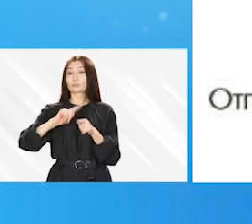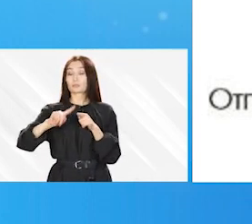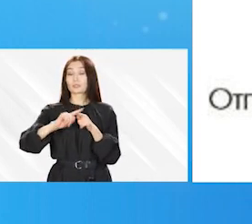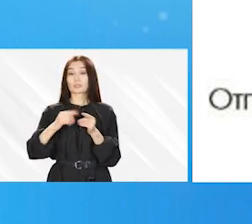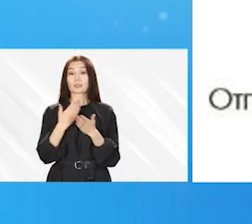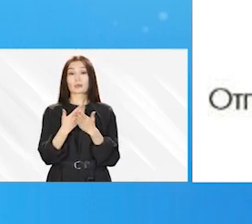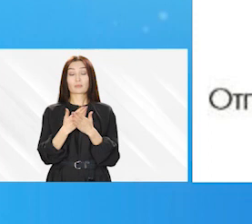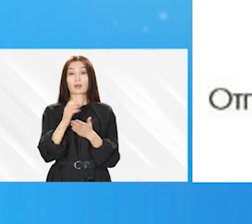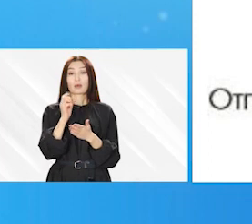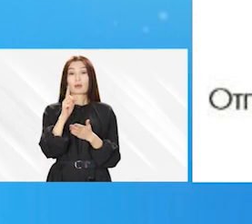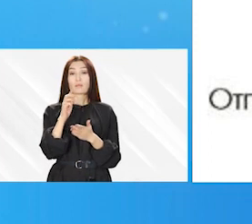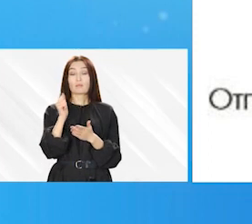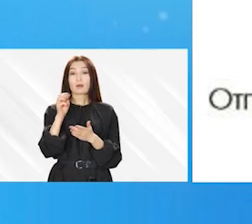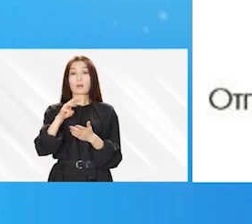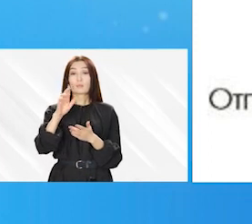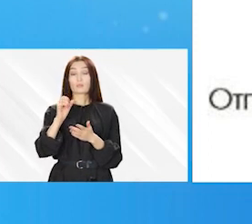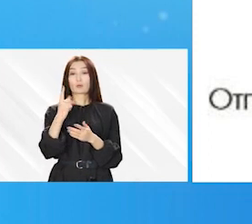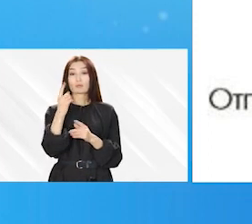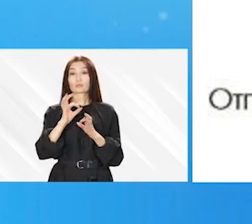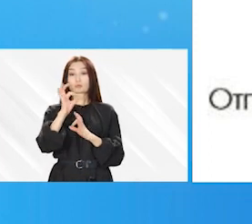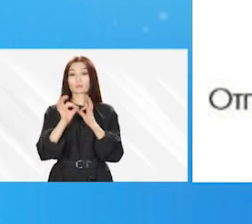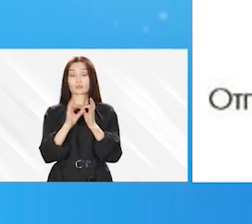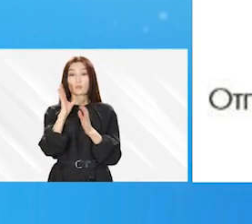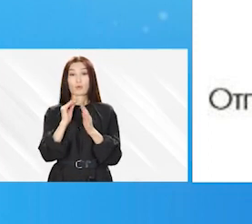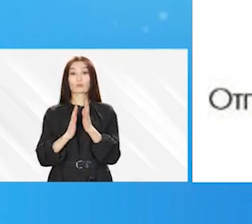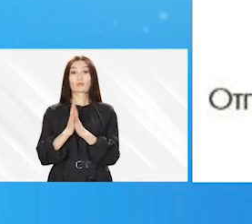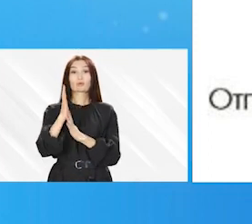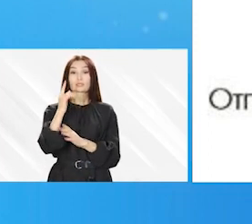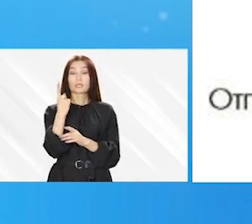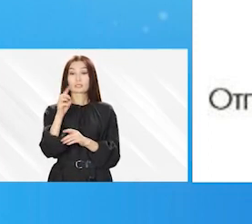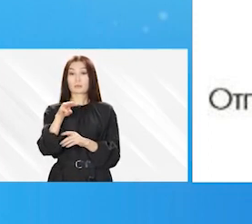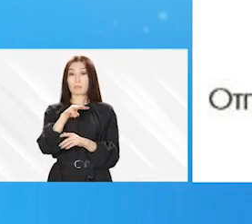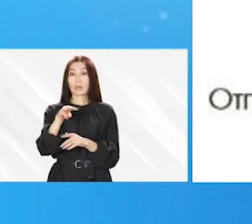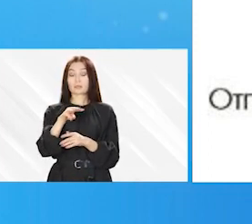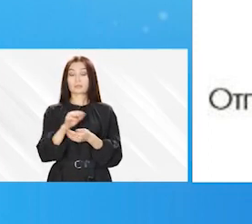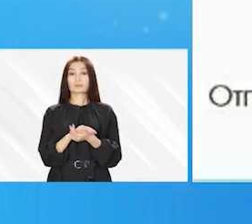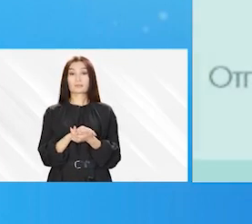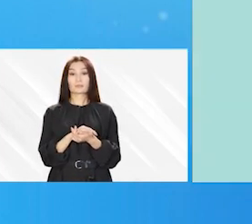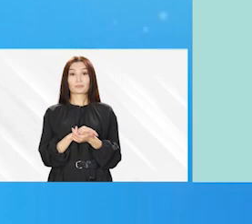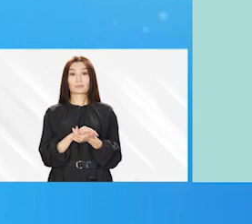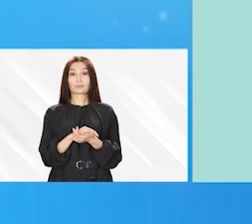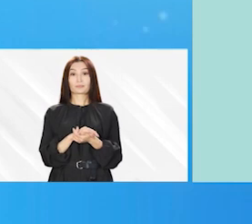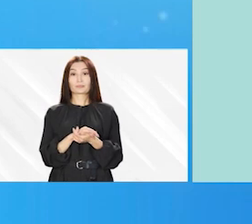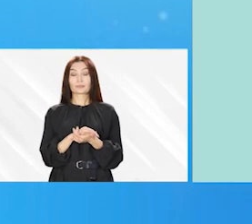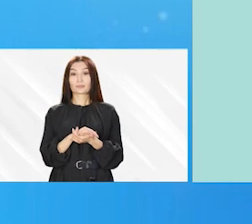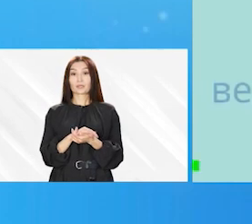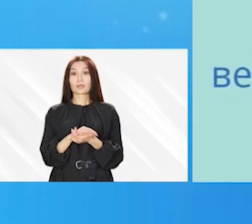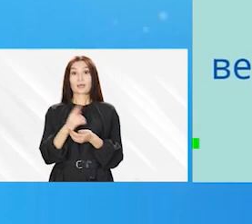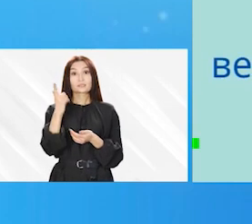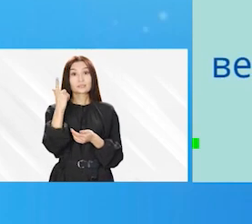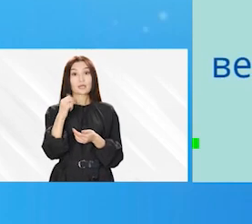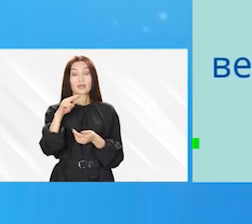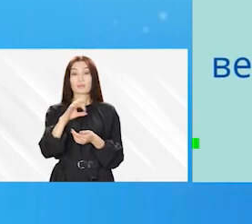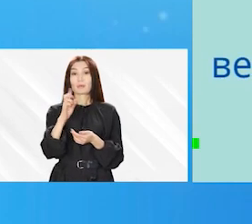стебли бамбука за сутки могут вырасти более чем на один метр зная что